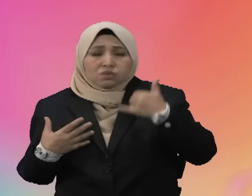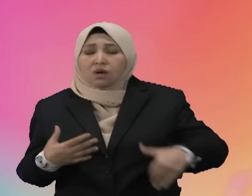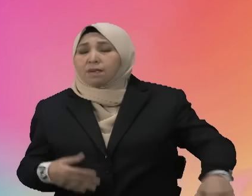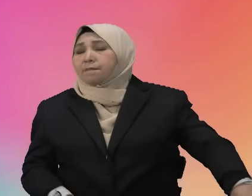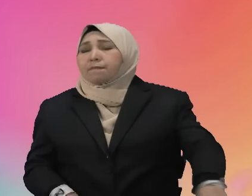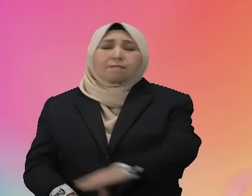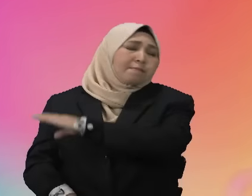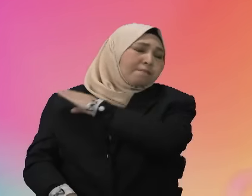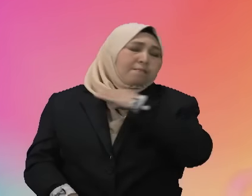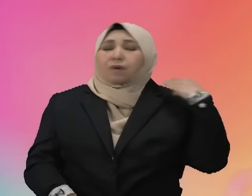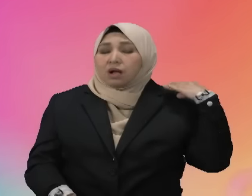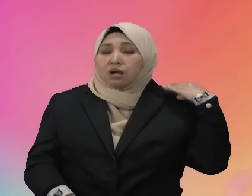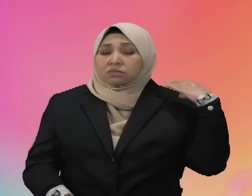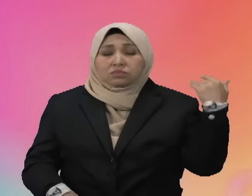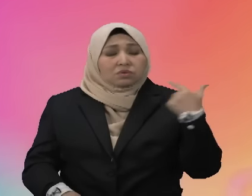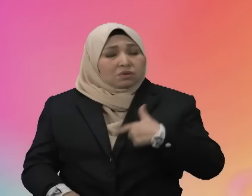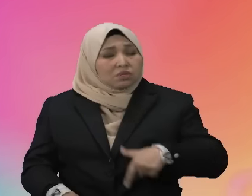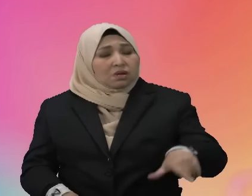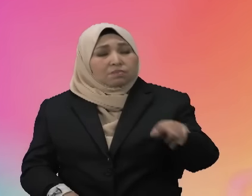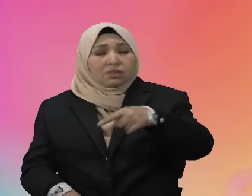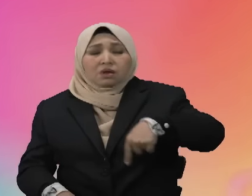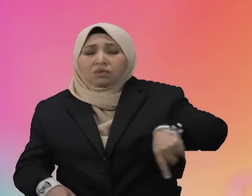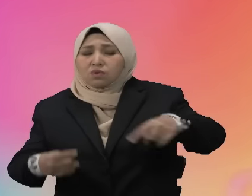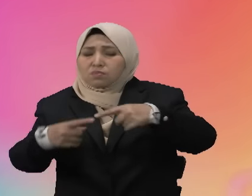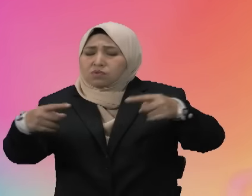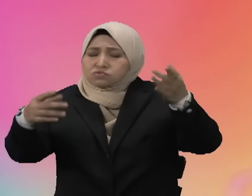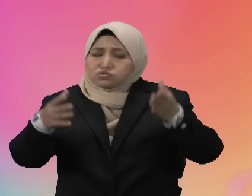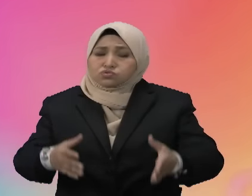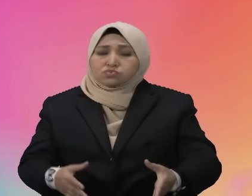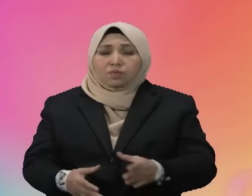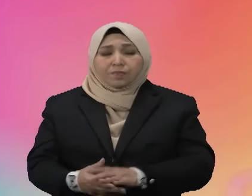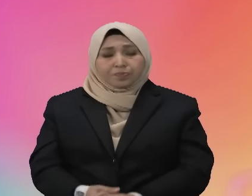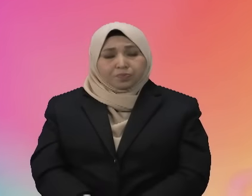فوق الأعناق واضربوا